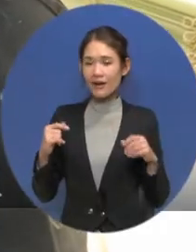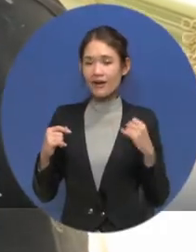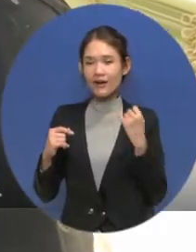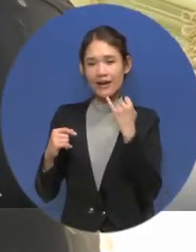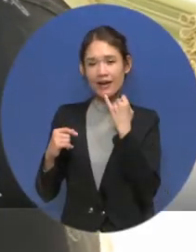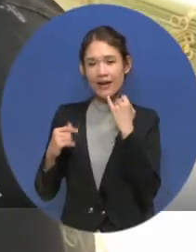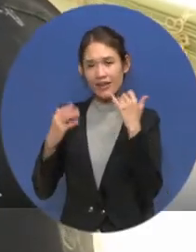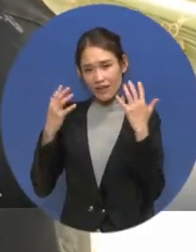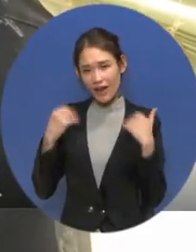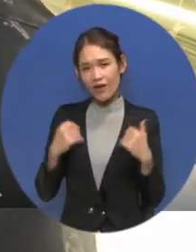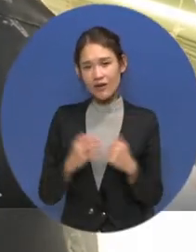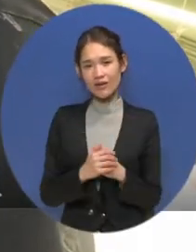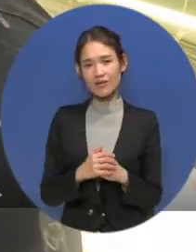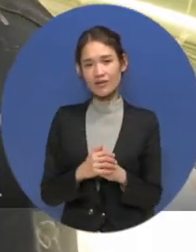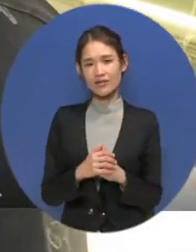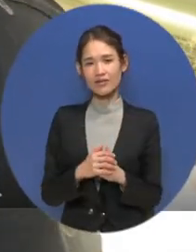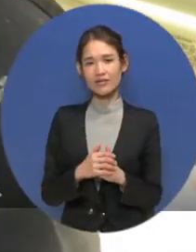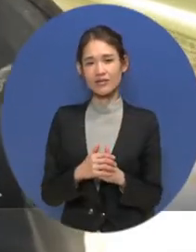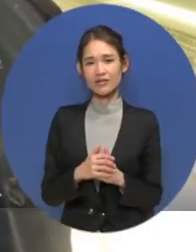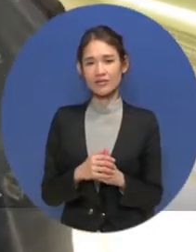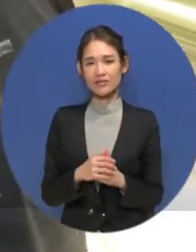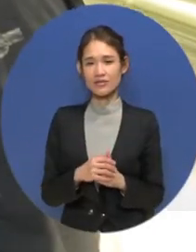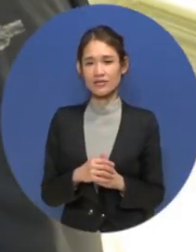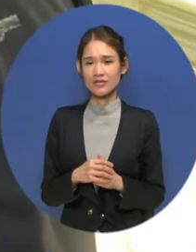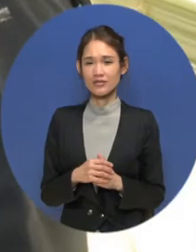더워요? 네.